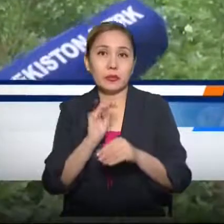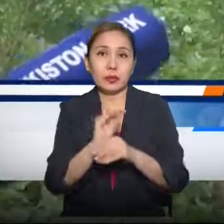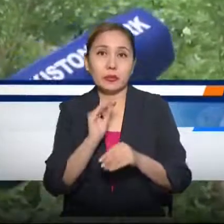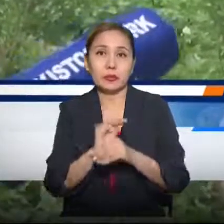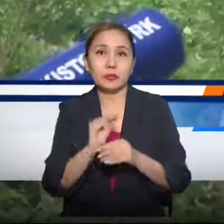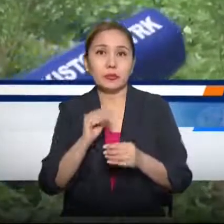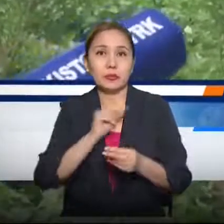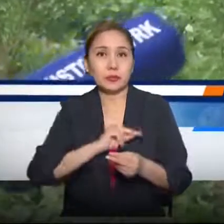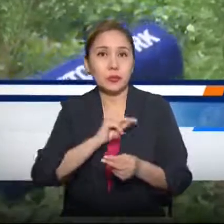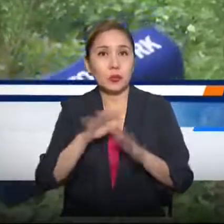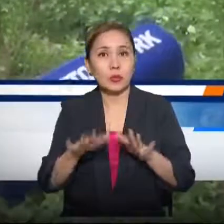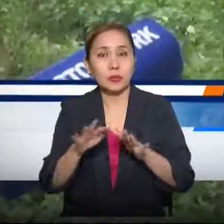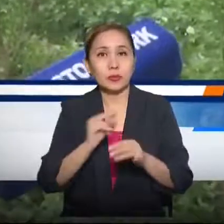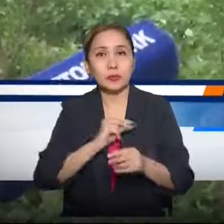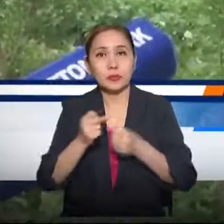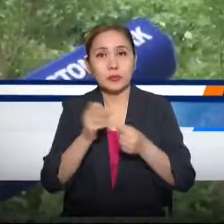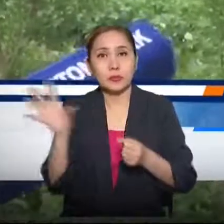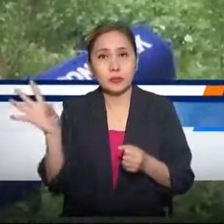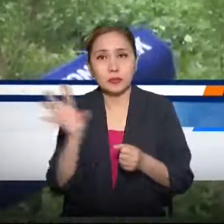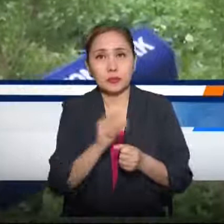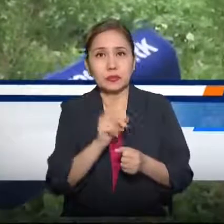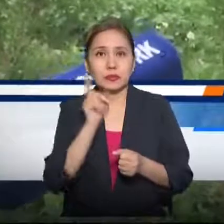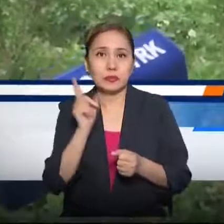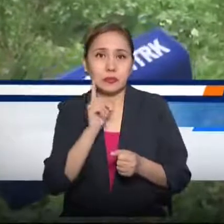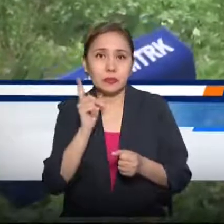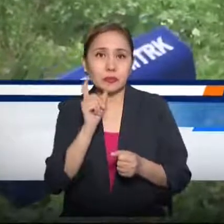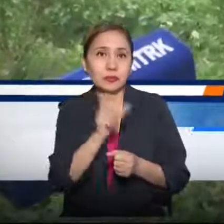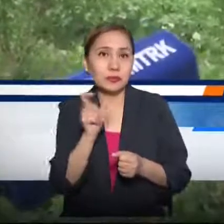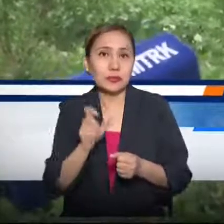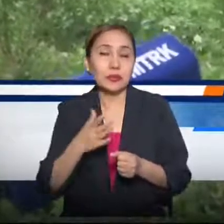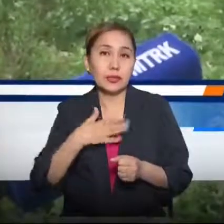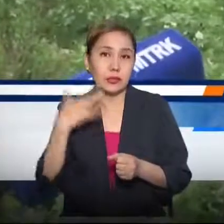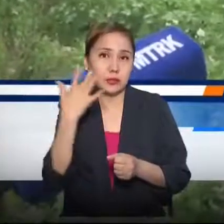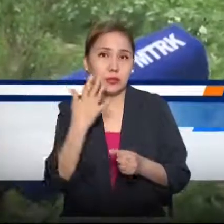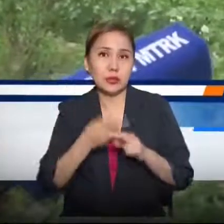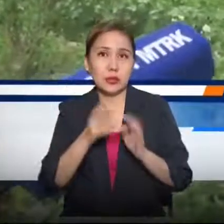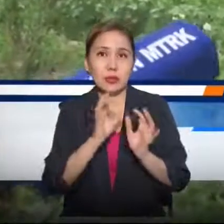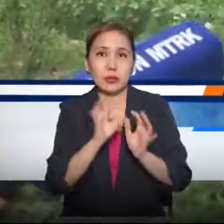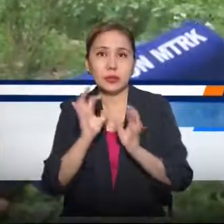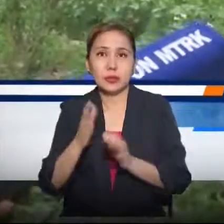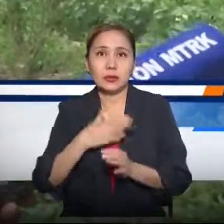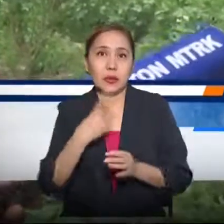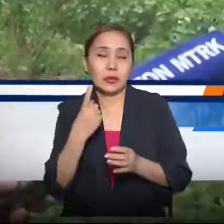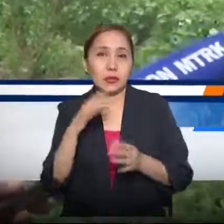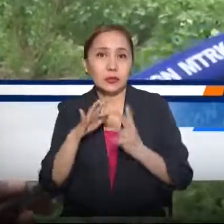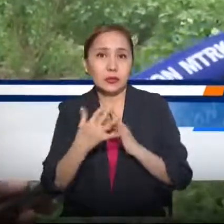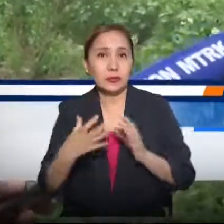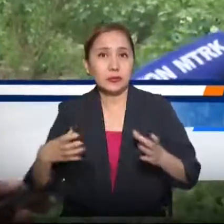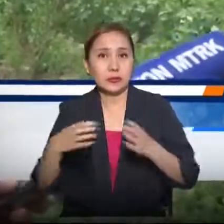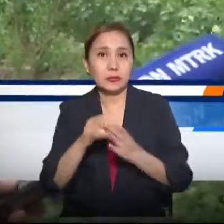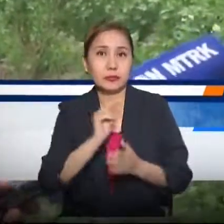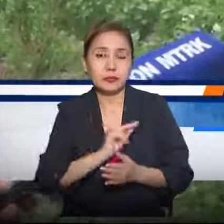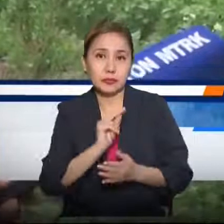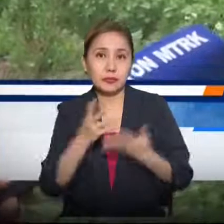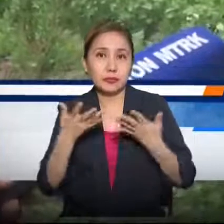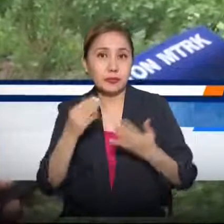места. Мы трудоустраиваем всех, в том числе и молодых людей. Наша цель – это обеспечить наших односельчан работой и, конечно